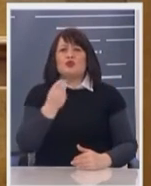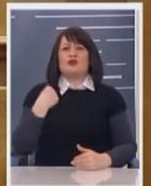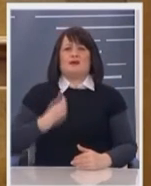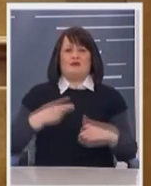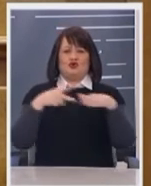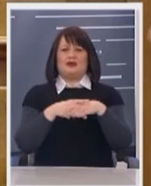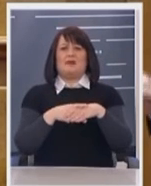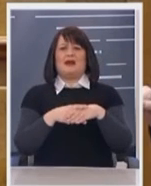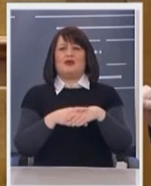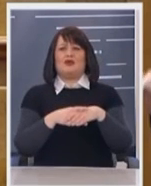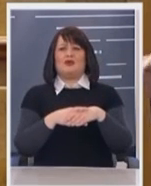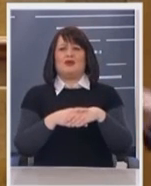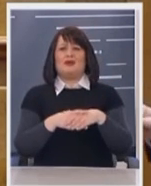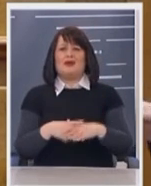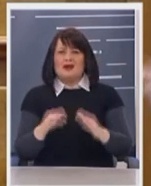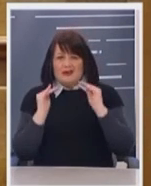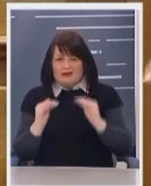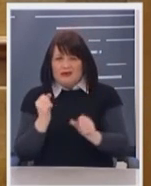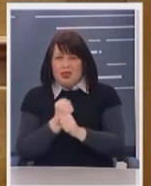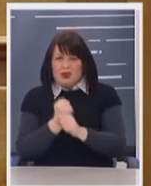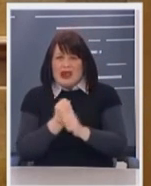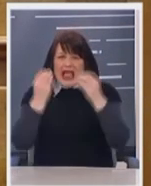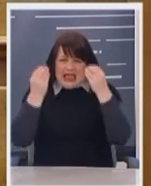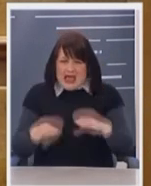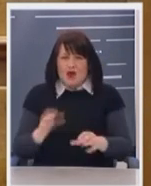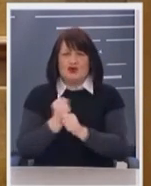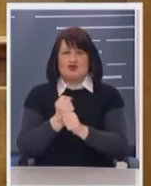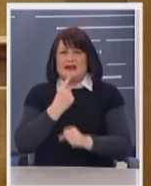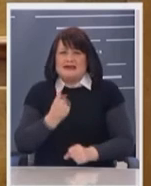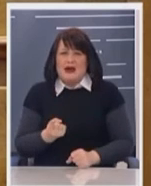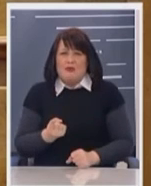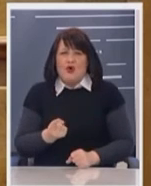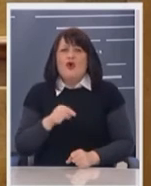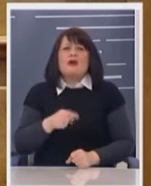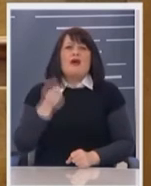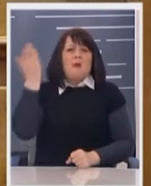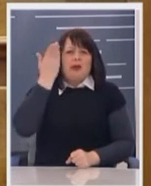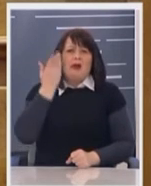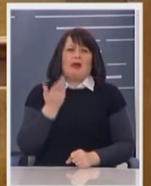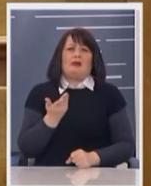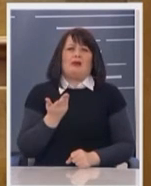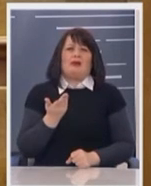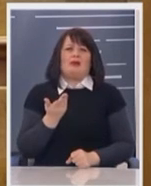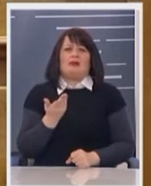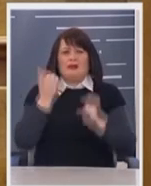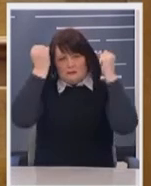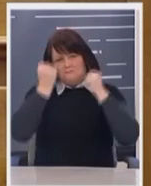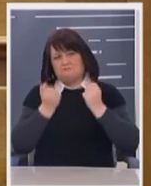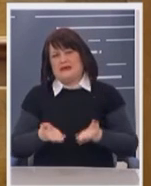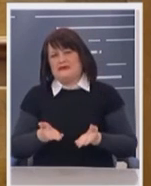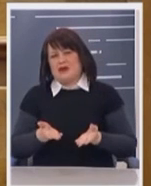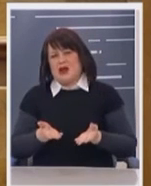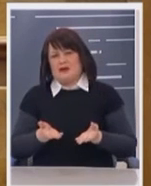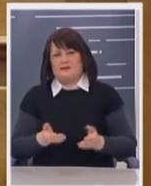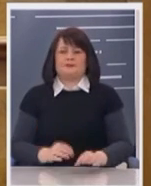Ταμείο, προσφέροντας τις ίδιες υπηρεσίες και χειρότερες, θα λέγα εγώ, από αυτές που σήμερα προσφέρουν οι